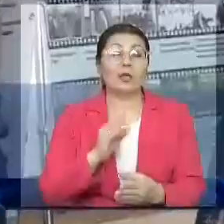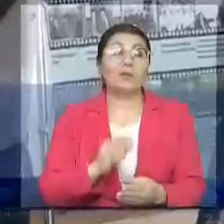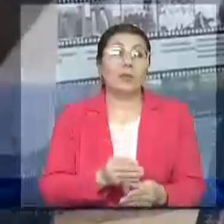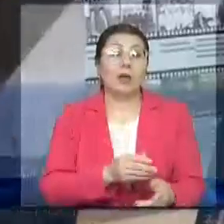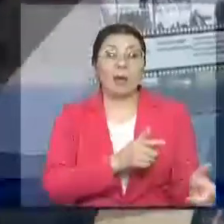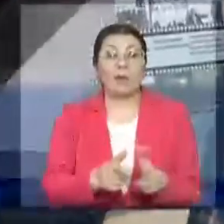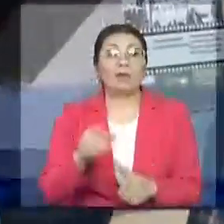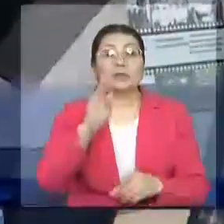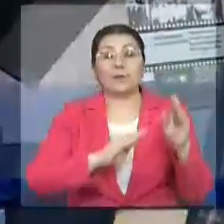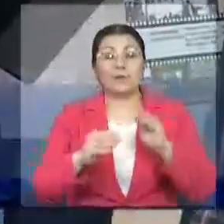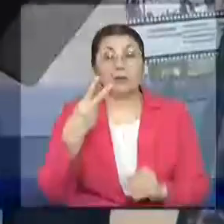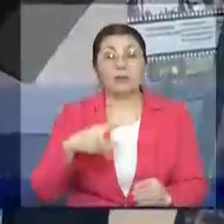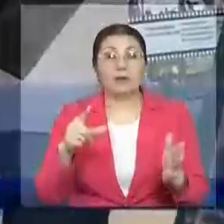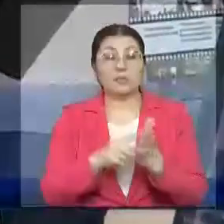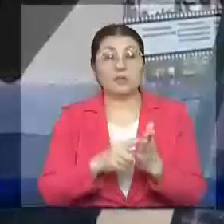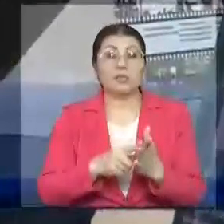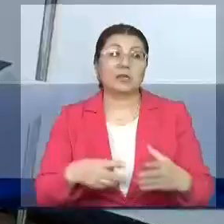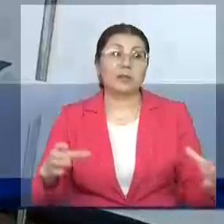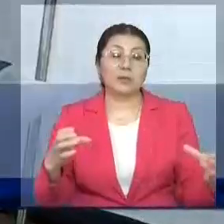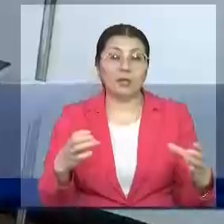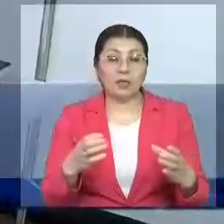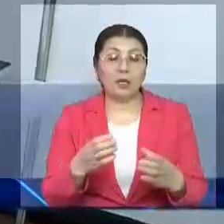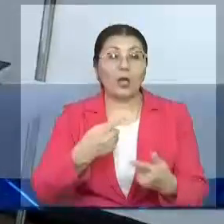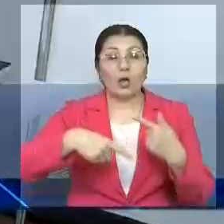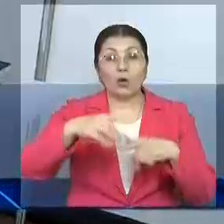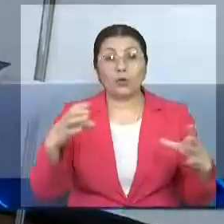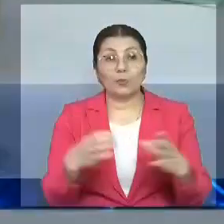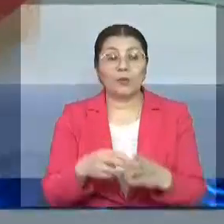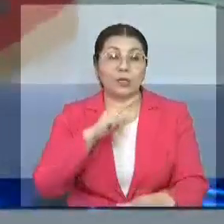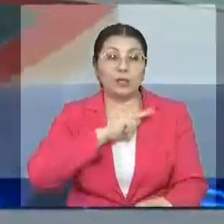27 студенческих научных кружков «Medicine in Art». Все